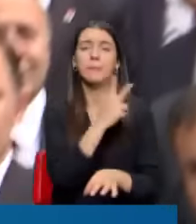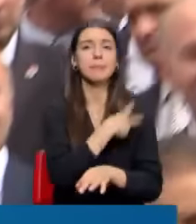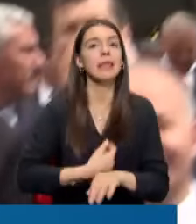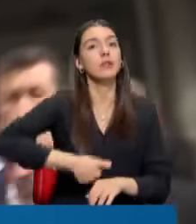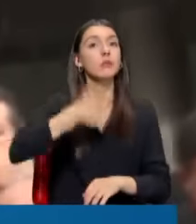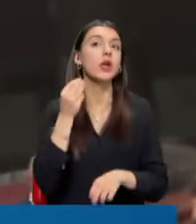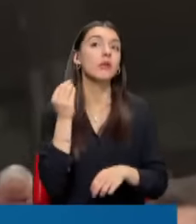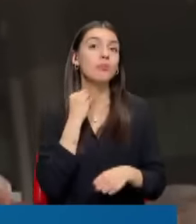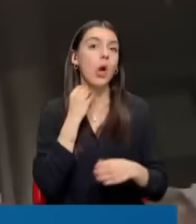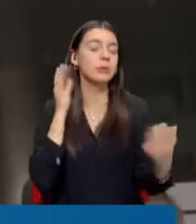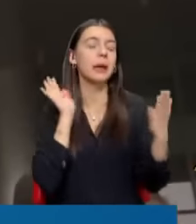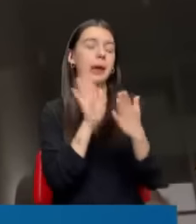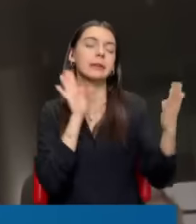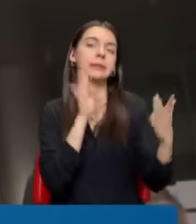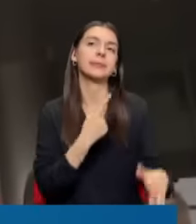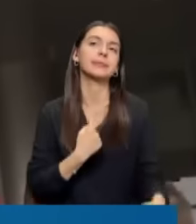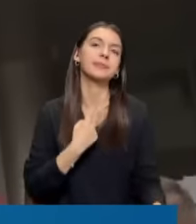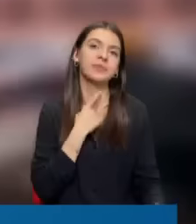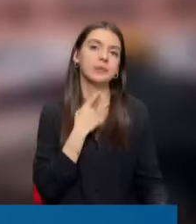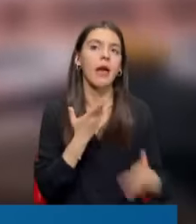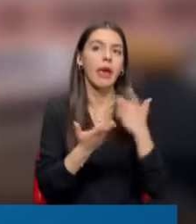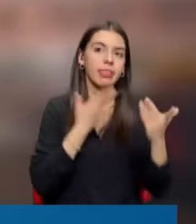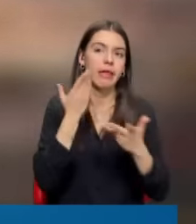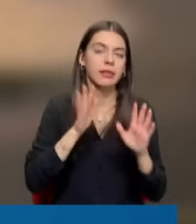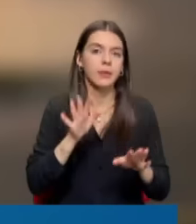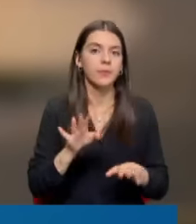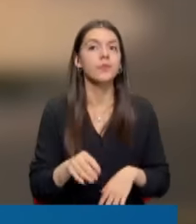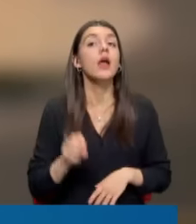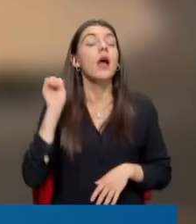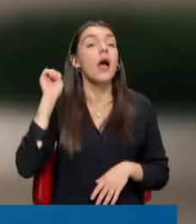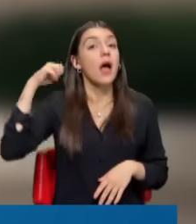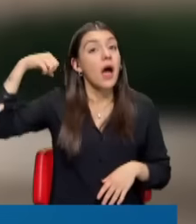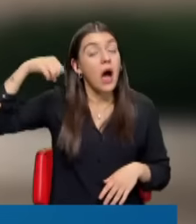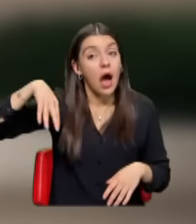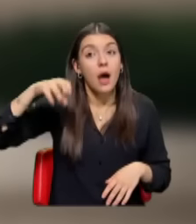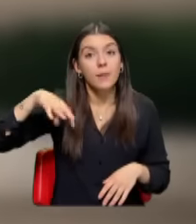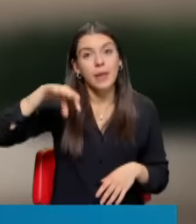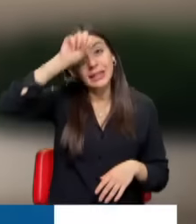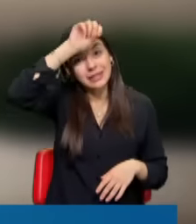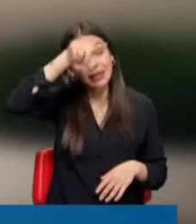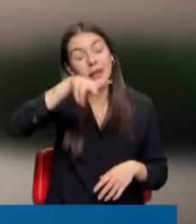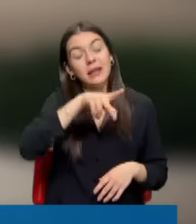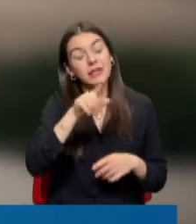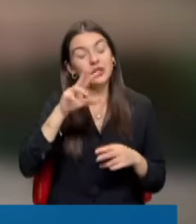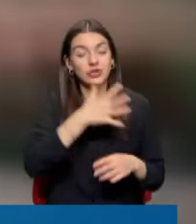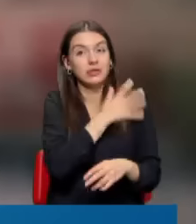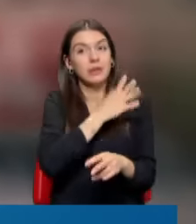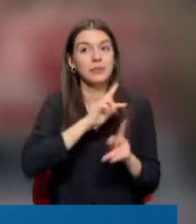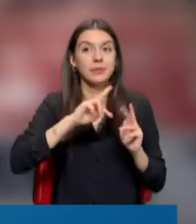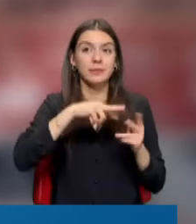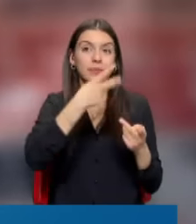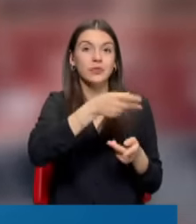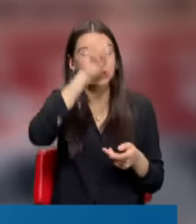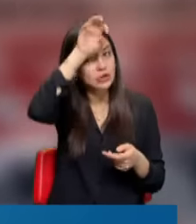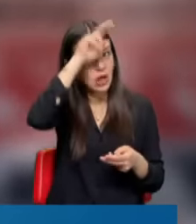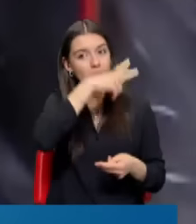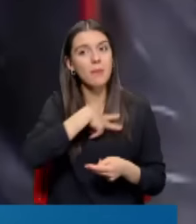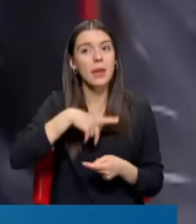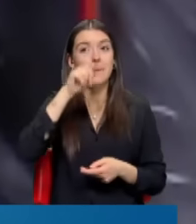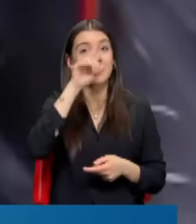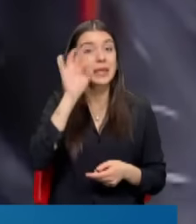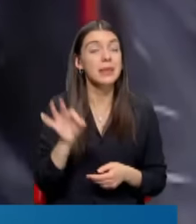borç yüküyle karşı karşıya kaldıklarını anlattı. AK Parti'den CHP'ye geçen Zonguldak Belediyesi'nin borcu 1 milyar 153